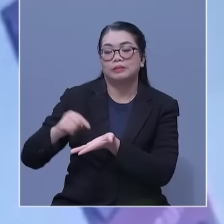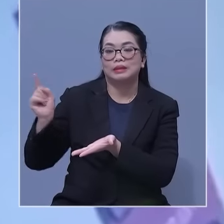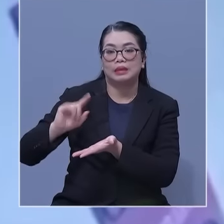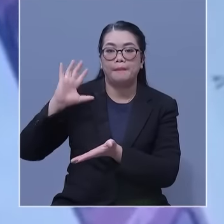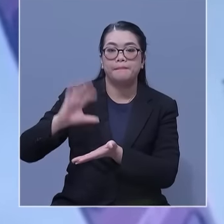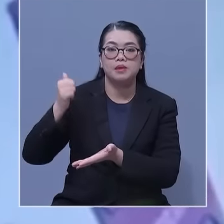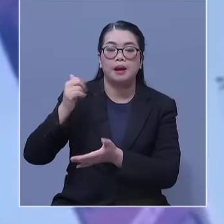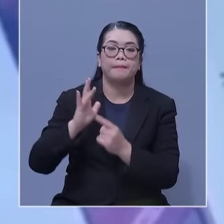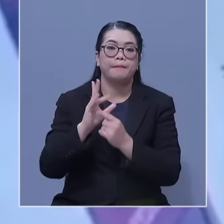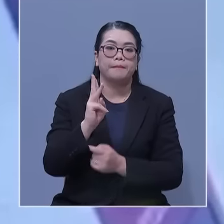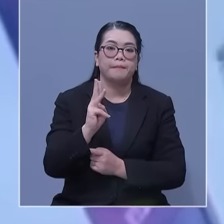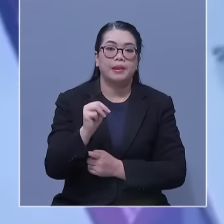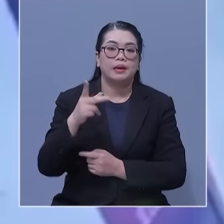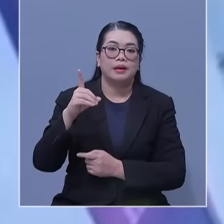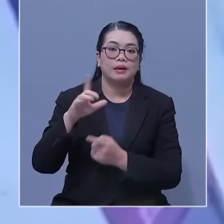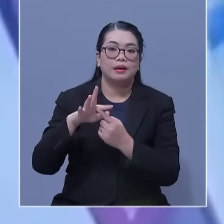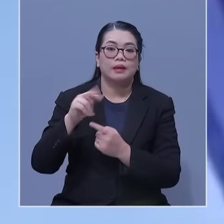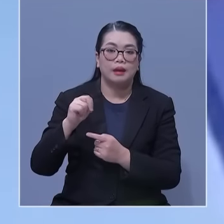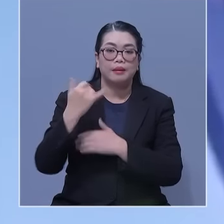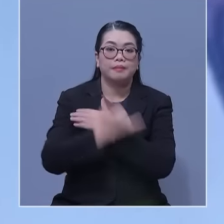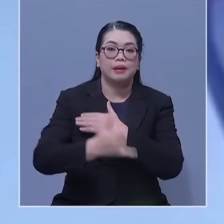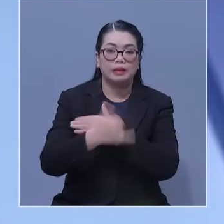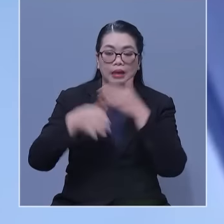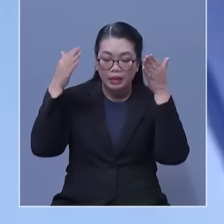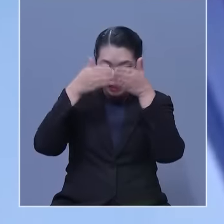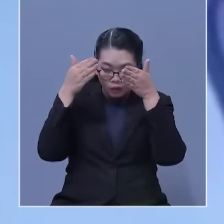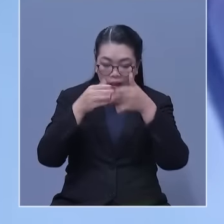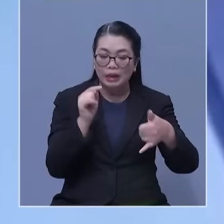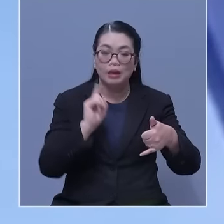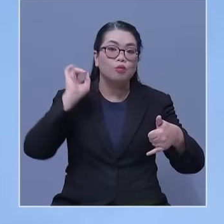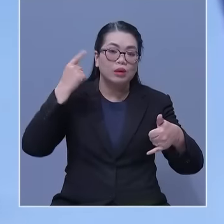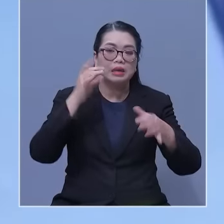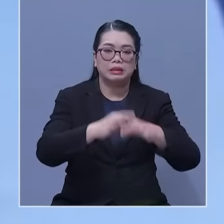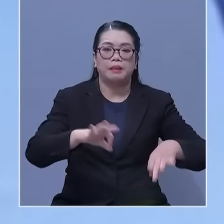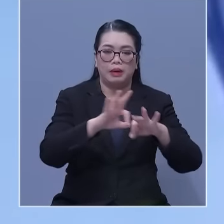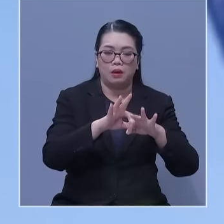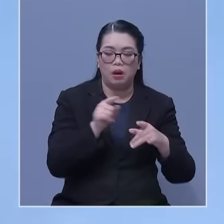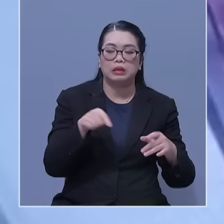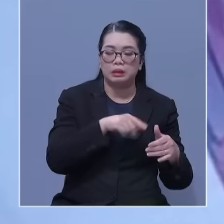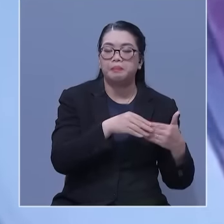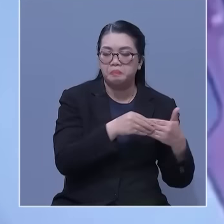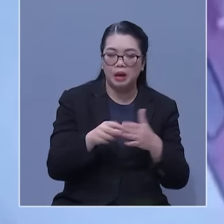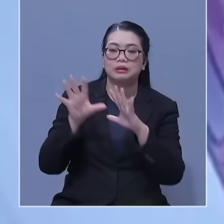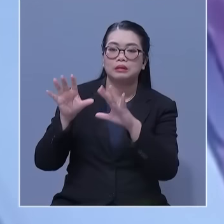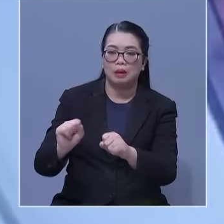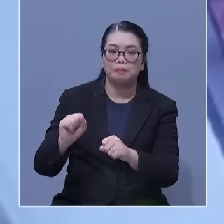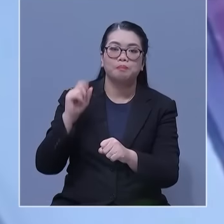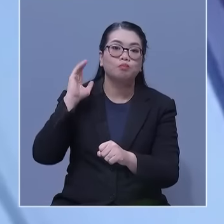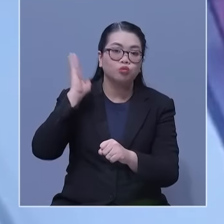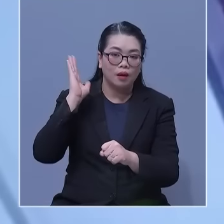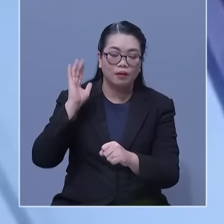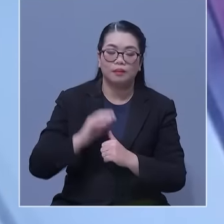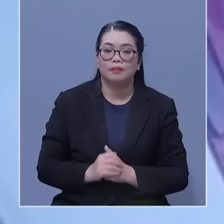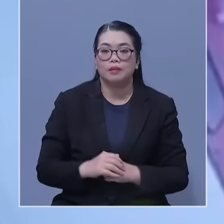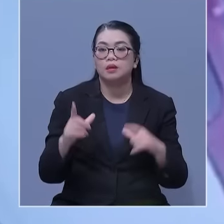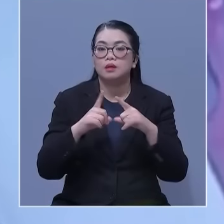ที่เมืองเมดานประเทศอินโดนีเซียแล้วนี่แหละเป็นหนึ่งในเบาะแสที่นำไปสู่การจับกุมเสี่ยแป้งนาโหนดนนะครับแต่หลักฐาน